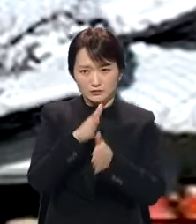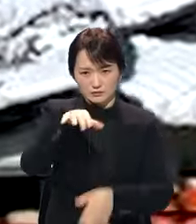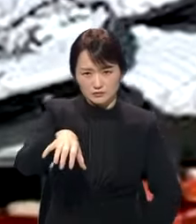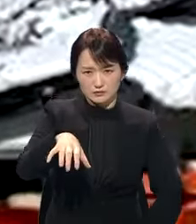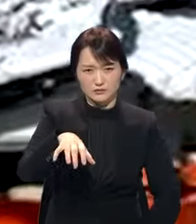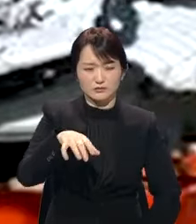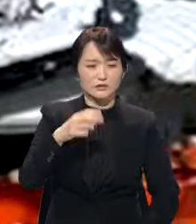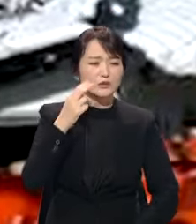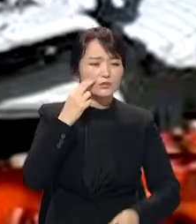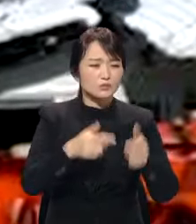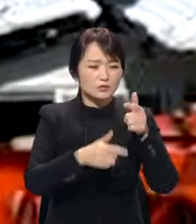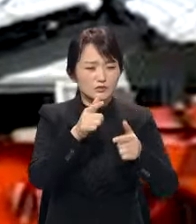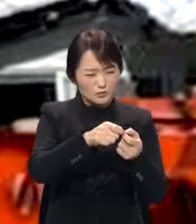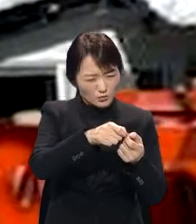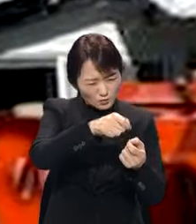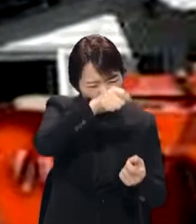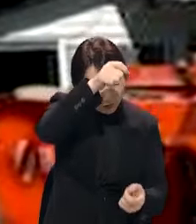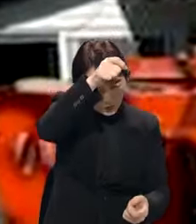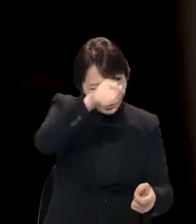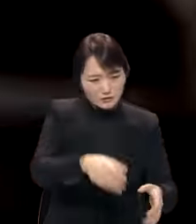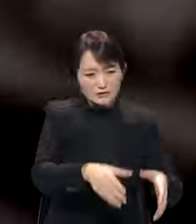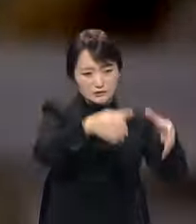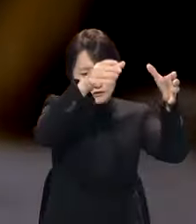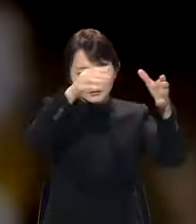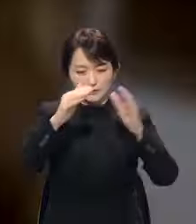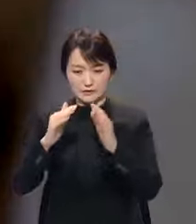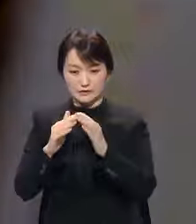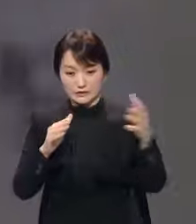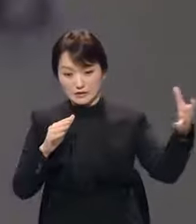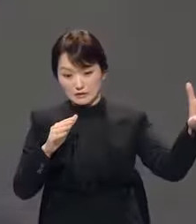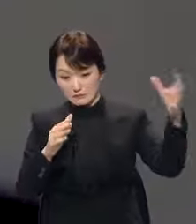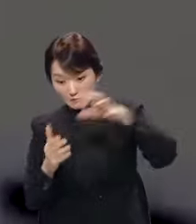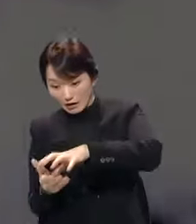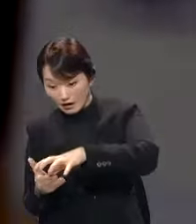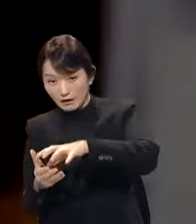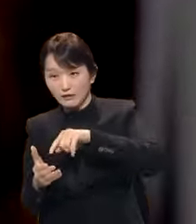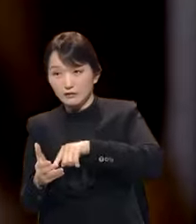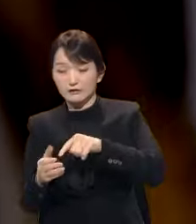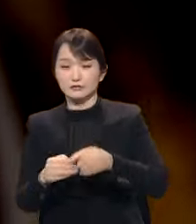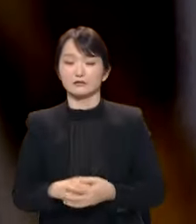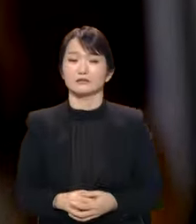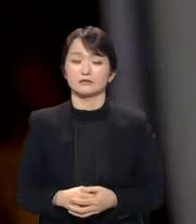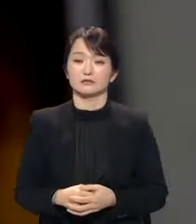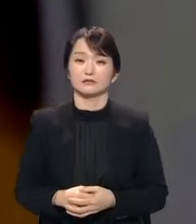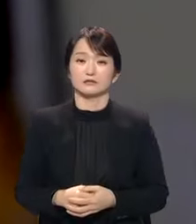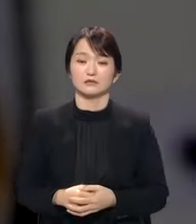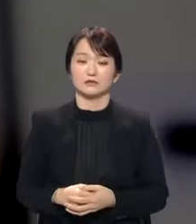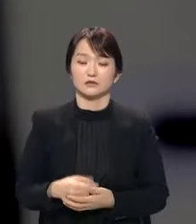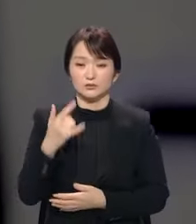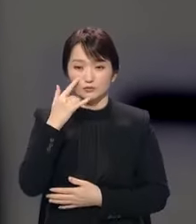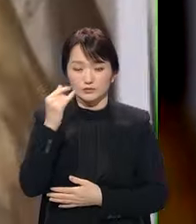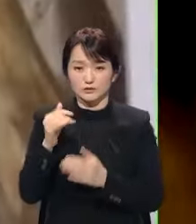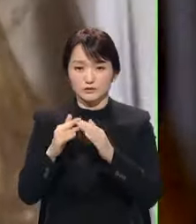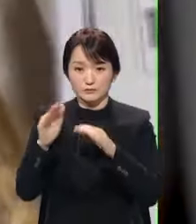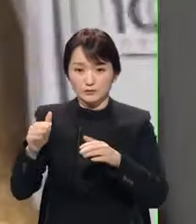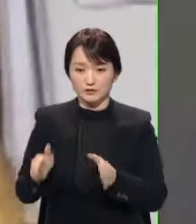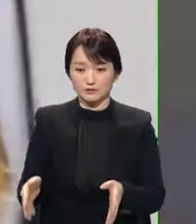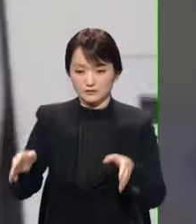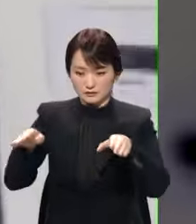소나무가 쓰러지면서 단독주택을 덮친 상황입니다. 아이고야. 이 일 때문에 제보자 부모님은 현재 마을회관에서 머물고 있습니다. 그런데